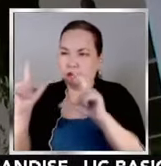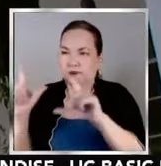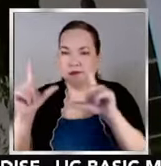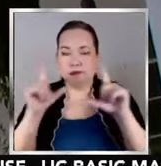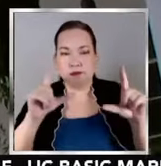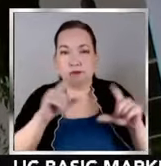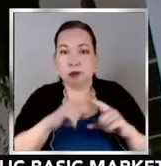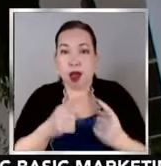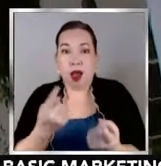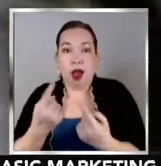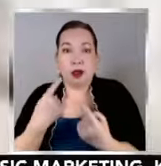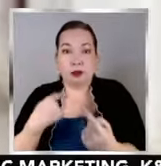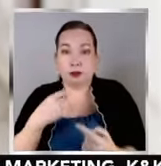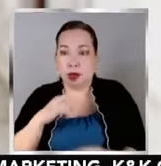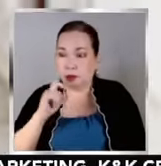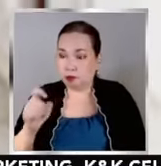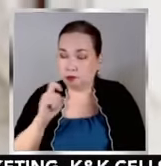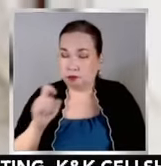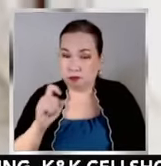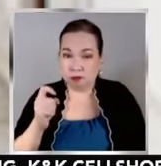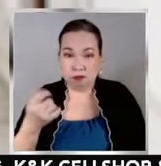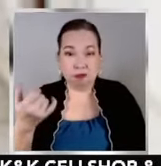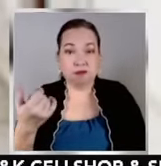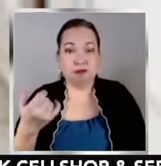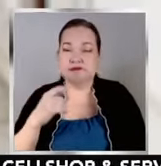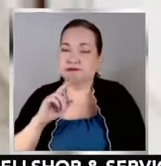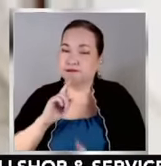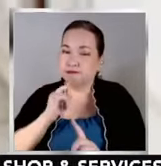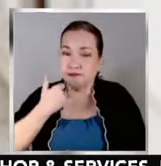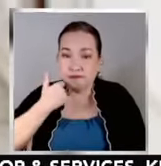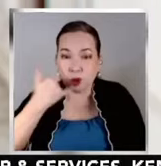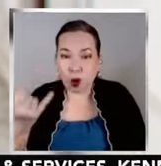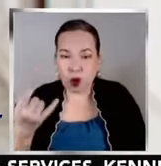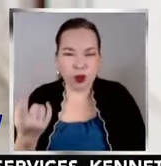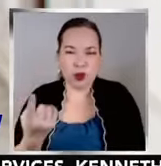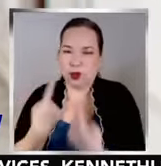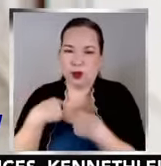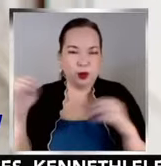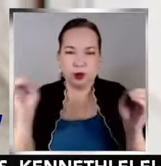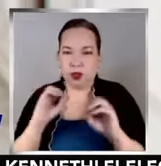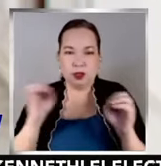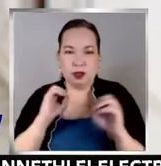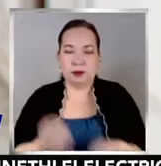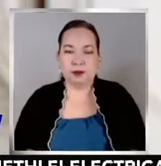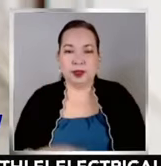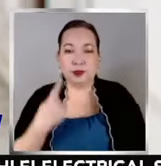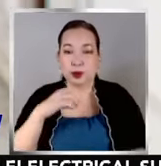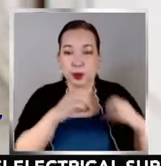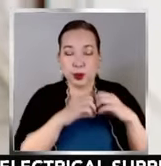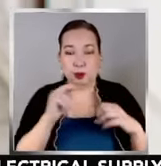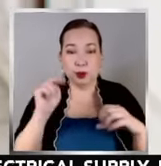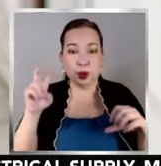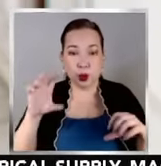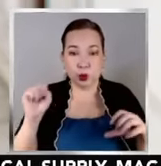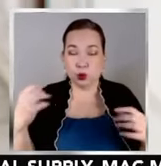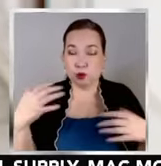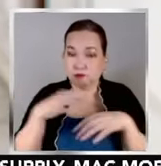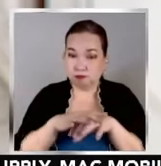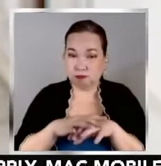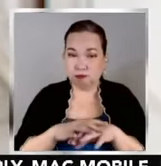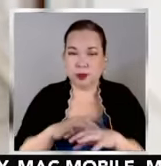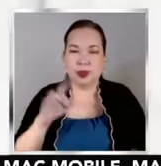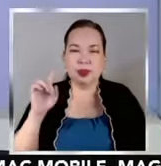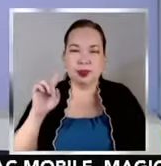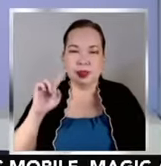aming mga text na tawag. Para sa GMA Integrated News, ako si Salima Refran, nakatutok 24 oras.